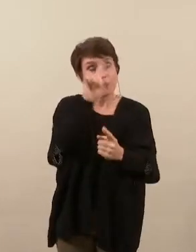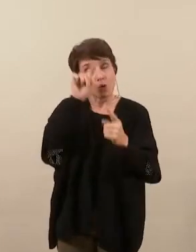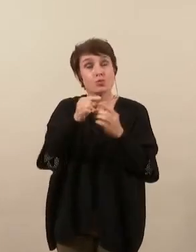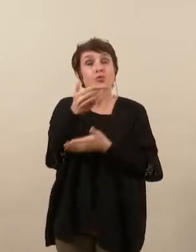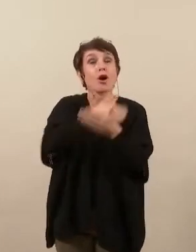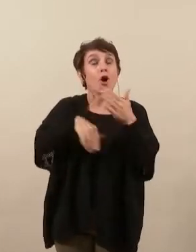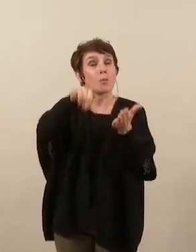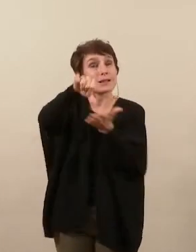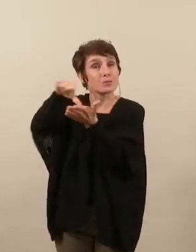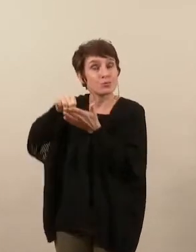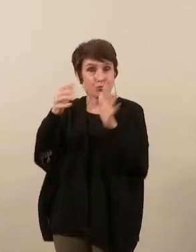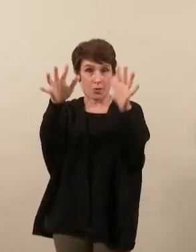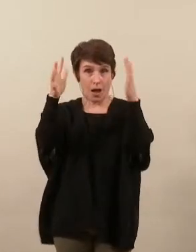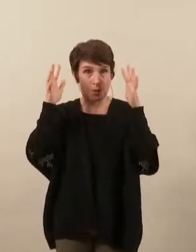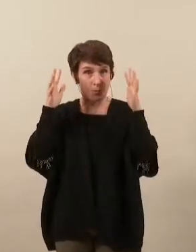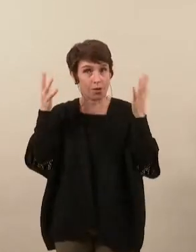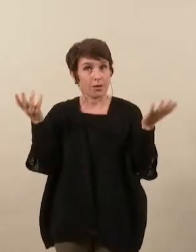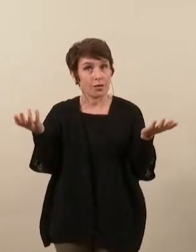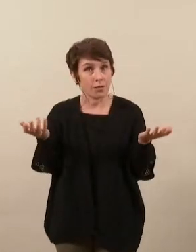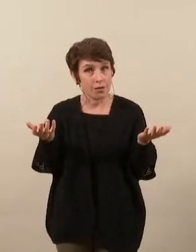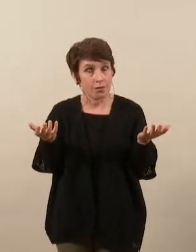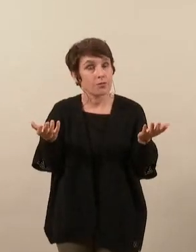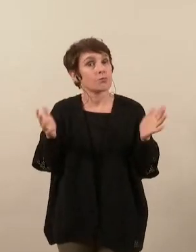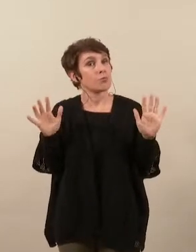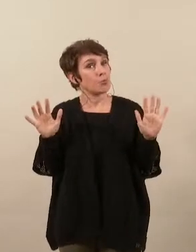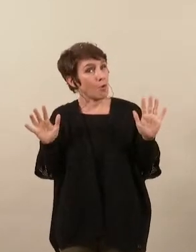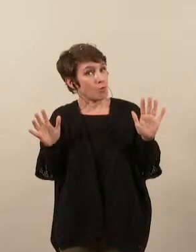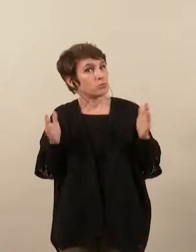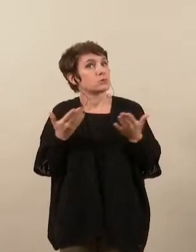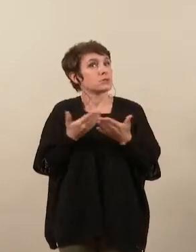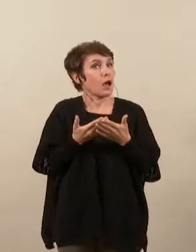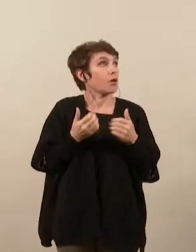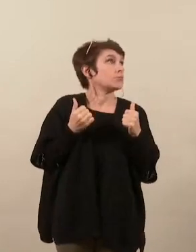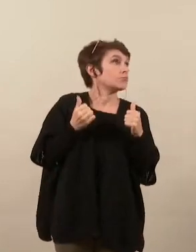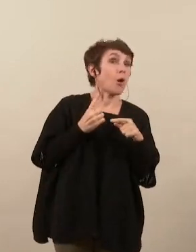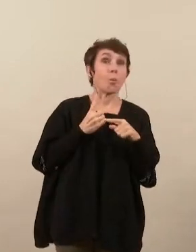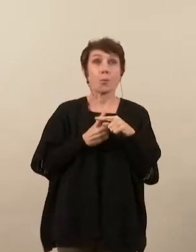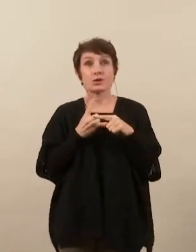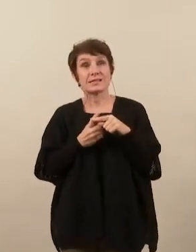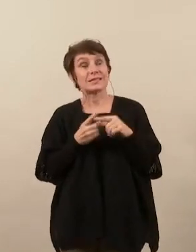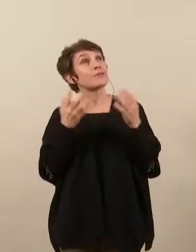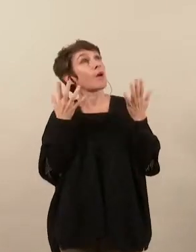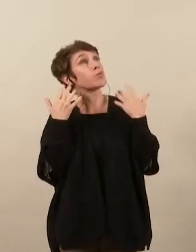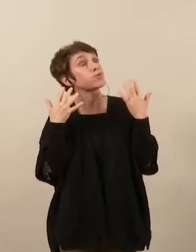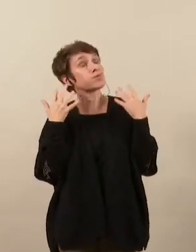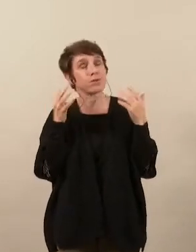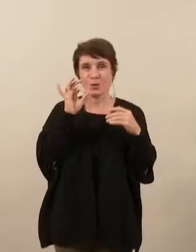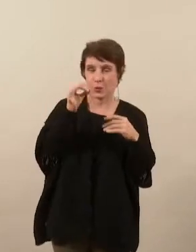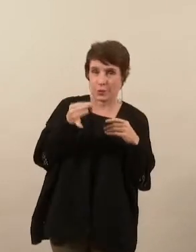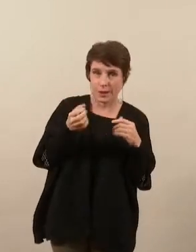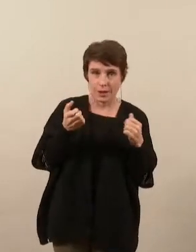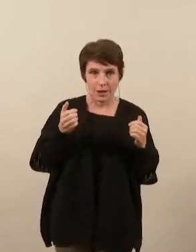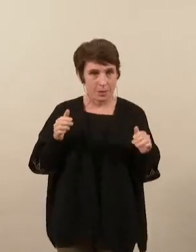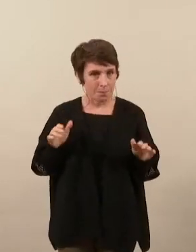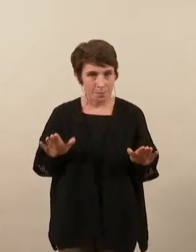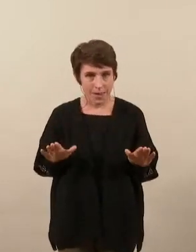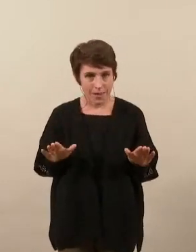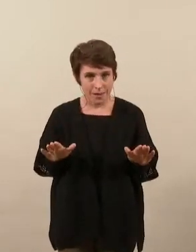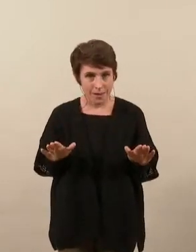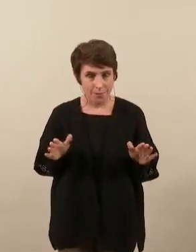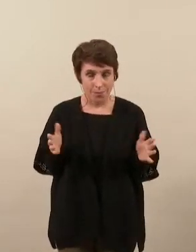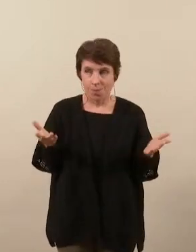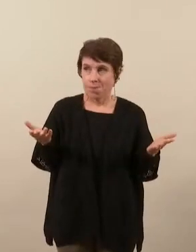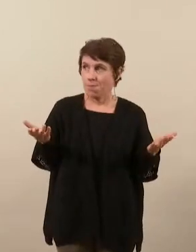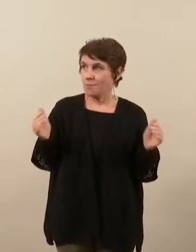végétaliser, Dieu en fasse pour la végétalisation, pour une fois vous allez créer des espaces de fraîcheur, n'empêche que je ne